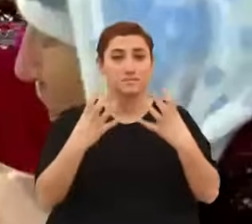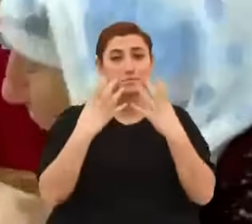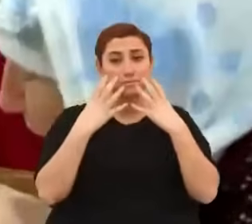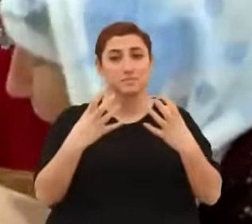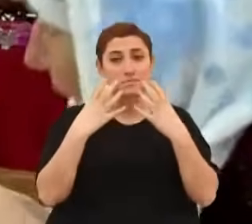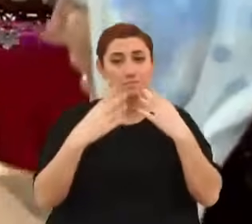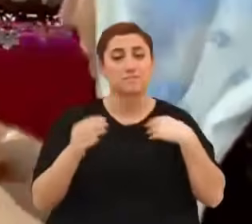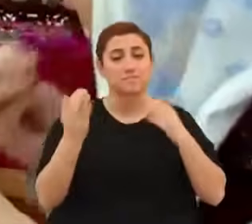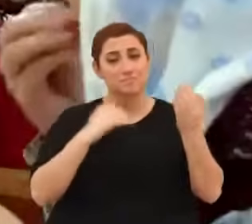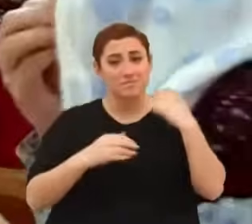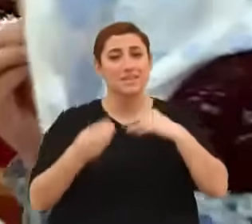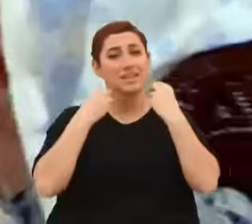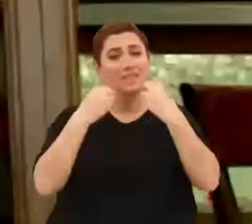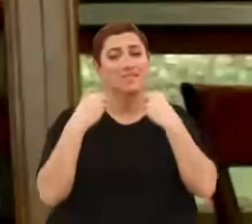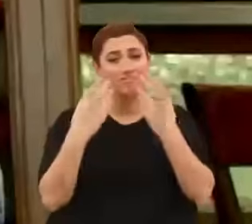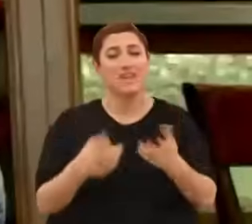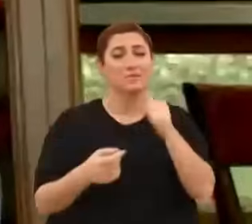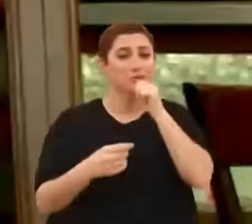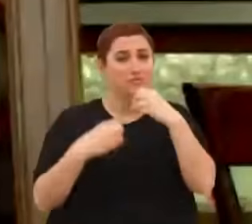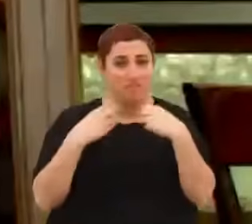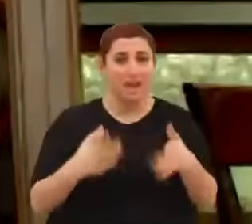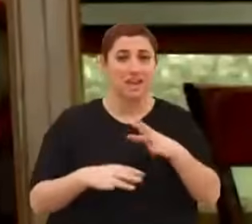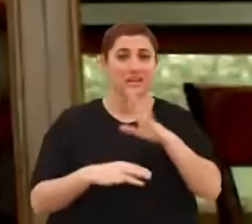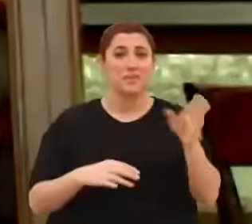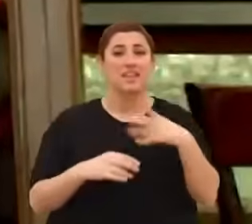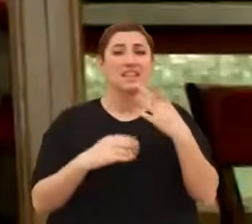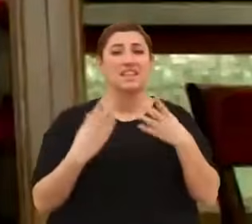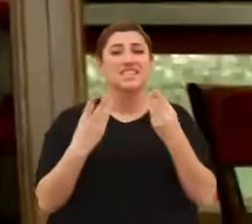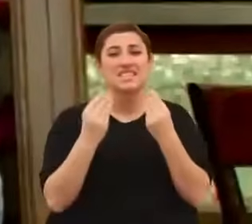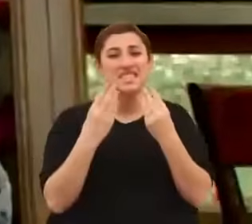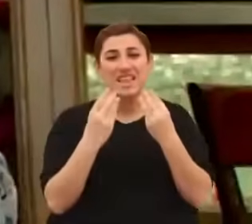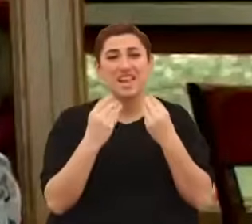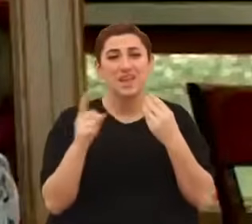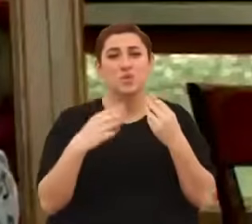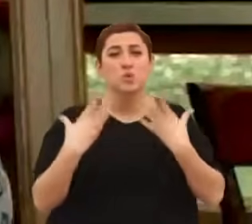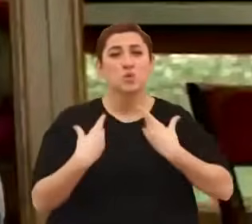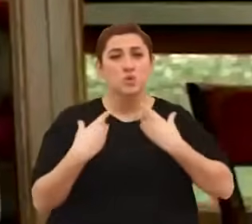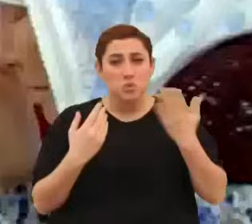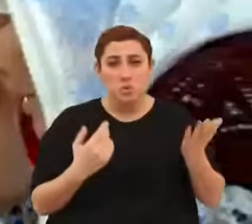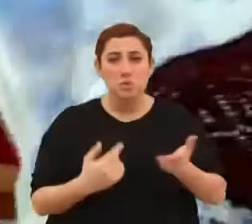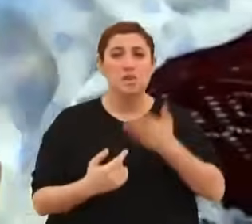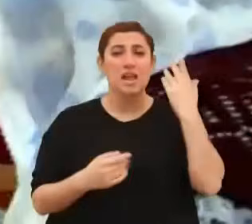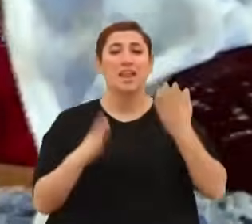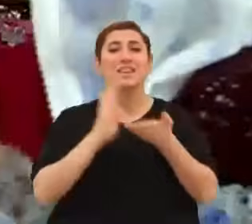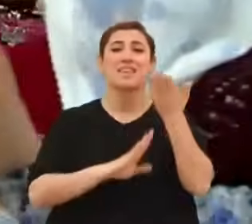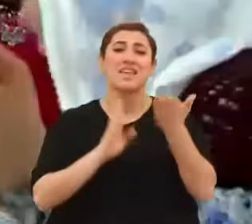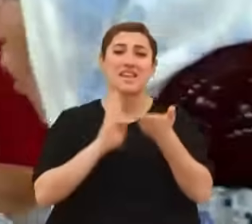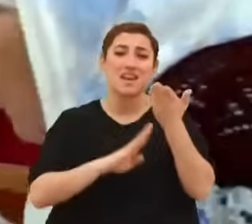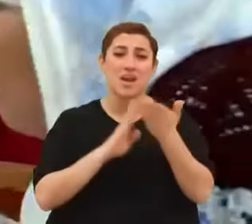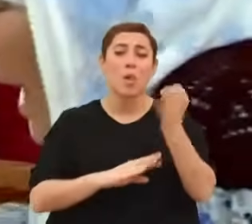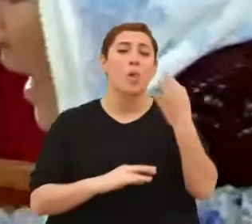belledim, paçladım, yatırdım, içirdim en isla şeyleri. Sütler,